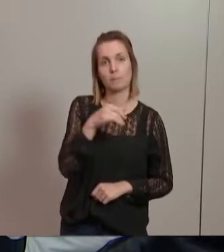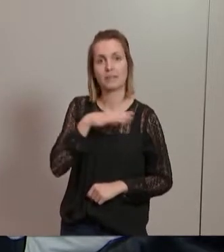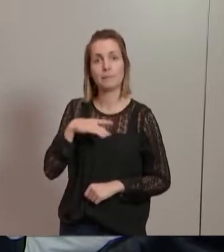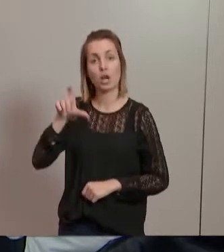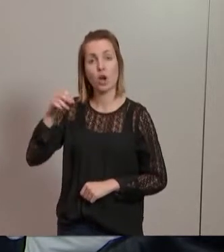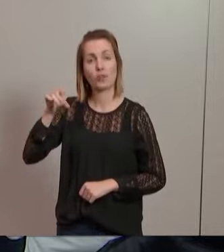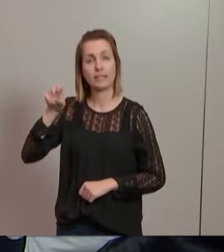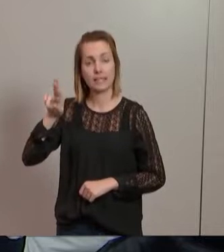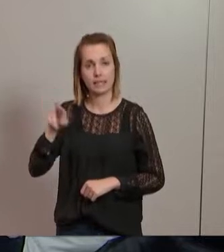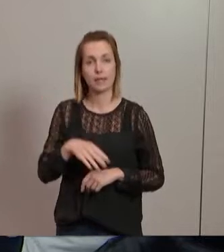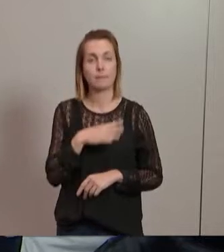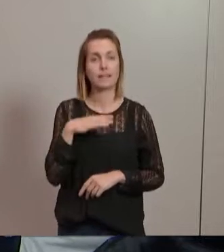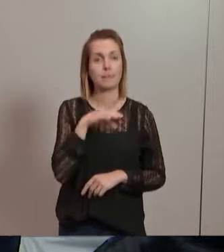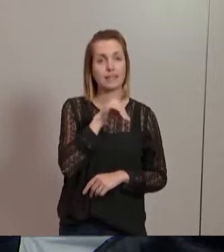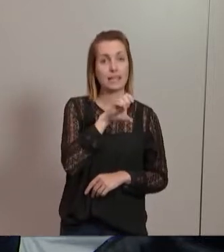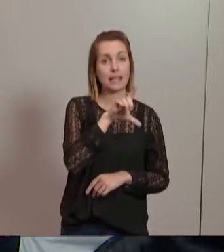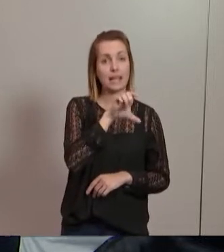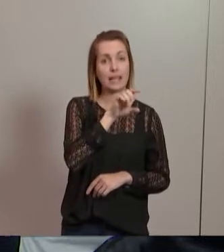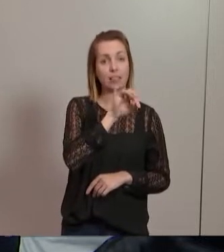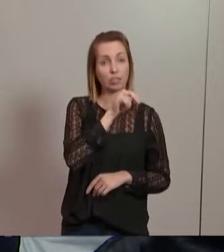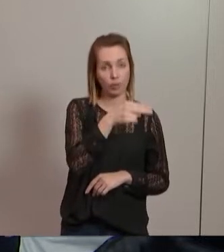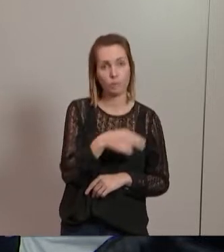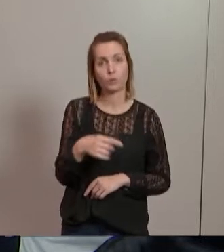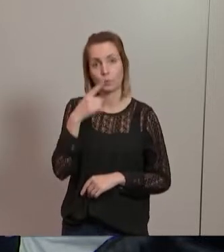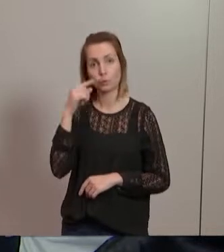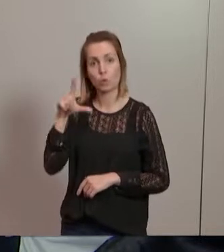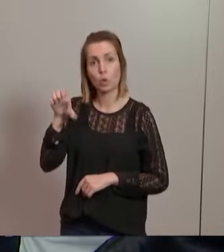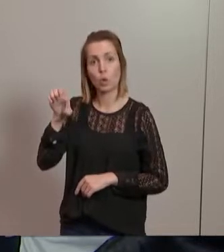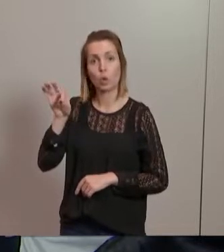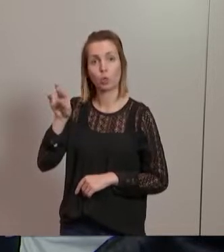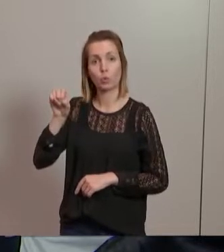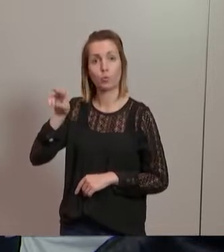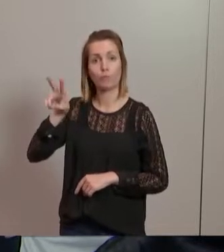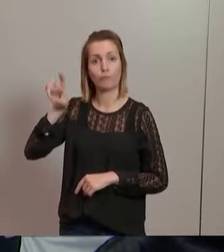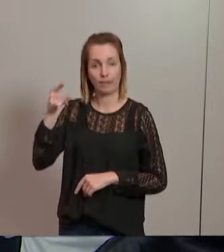Présente. Fabienne Delétan. Présent. Franck Letrouvé.